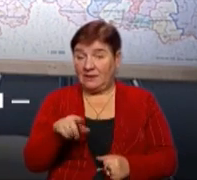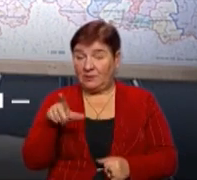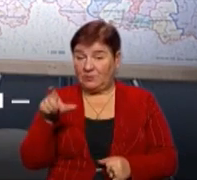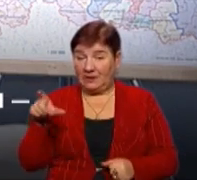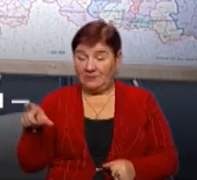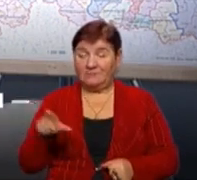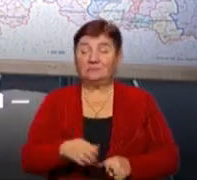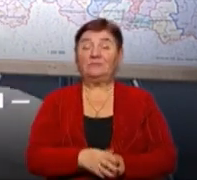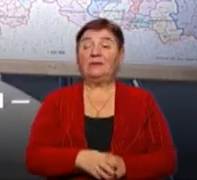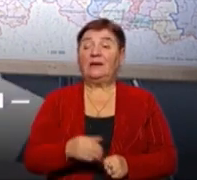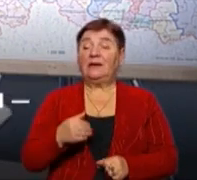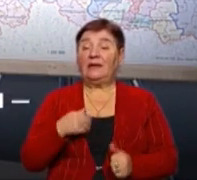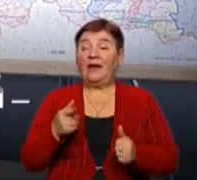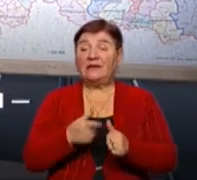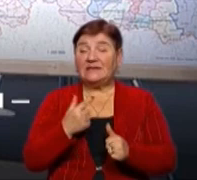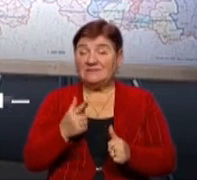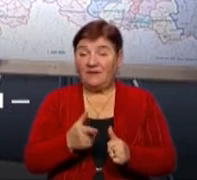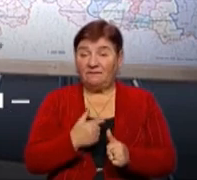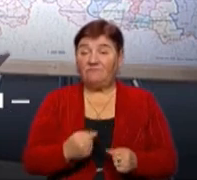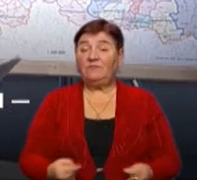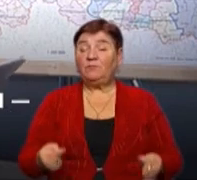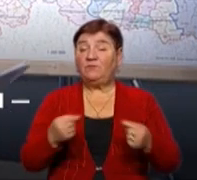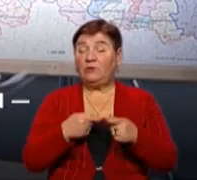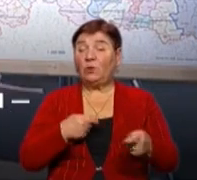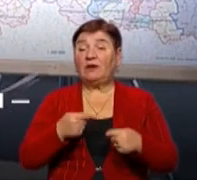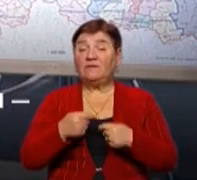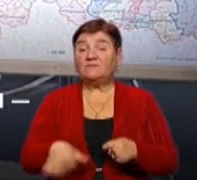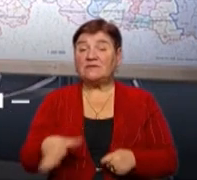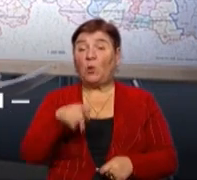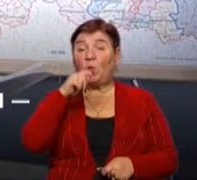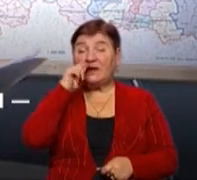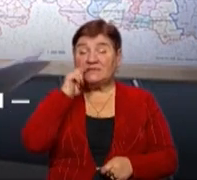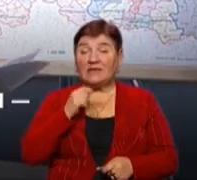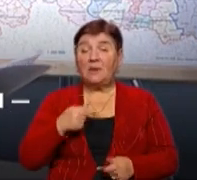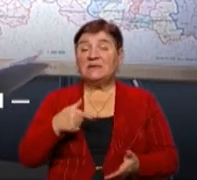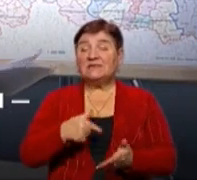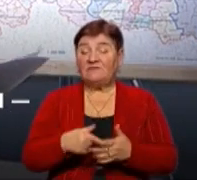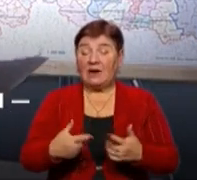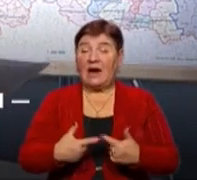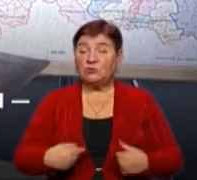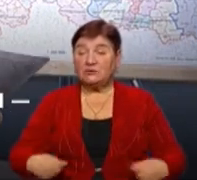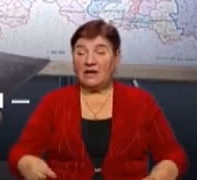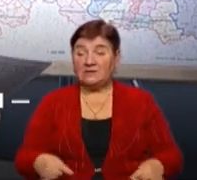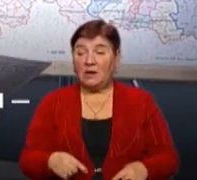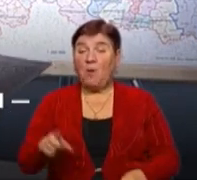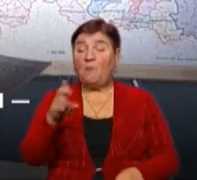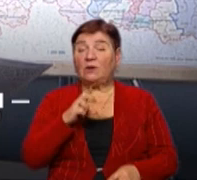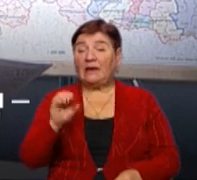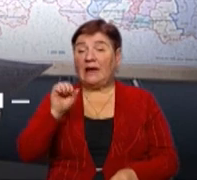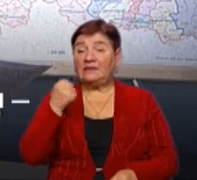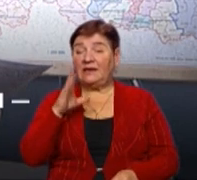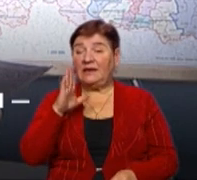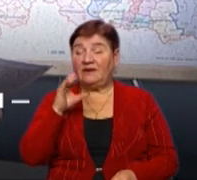які увійшли в президію. Я їх назвав, вони відповідно керівники всеукраїнських чи місцевих асоціацій. Це Богдан